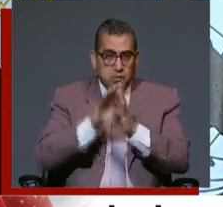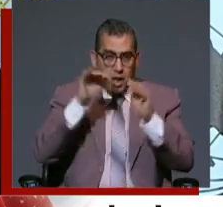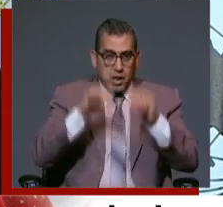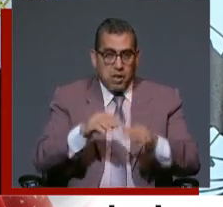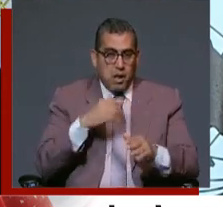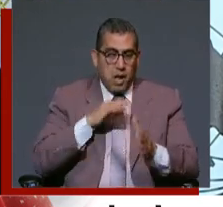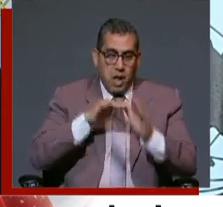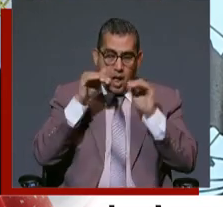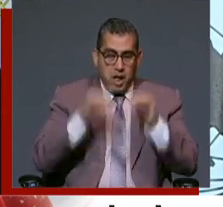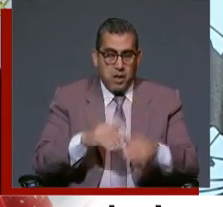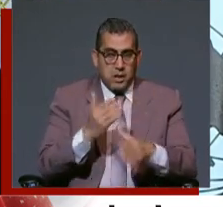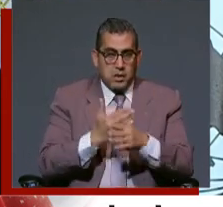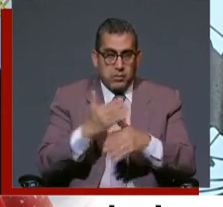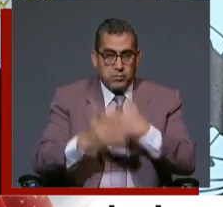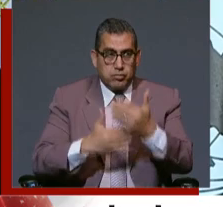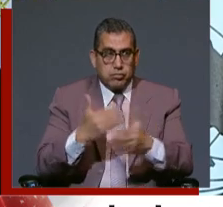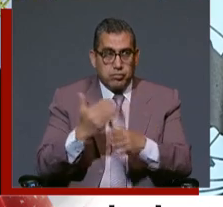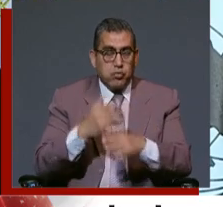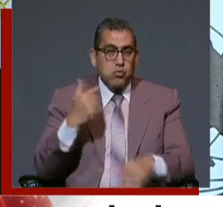التي تتبلور